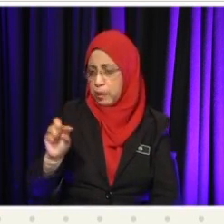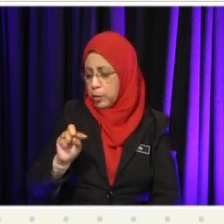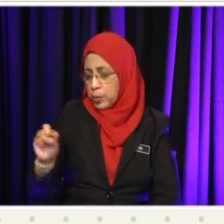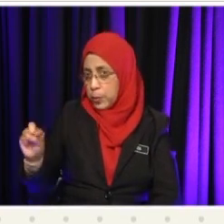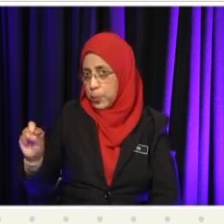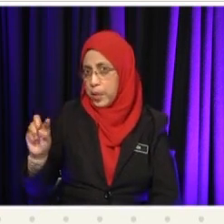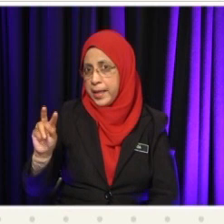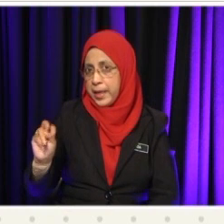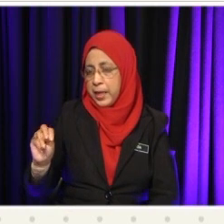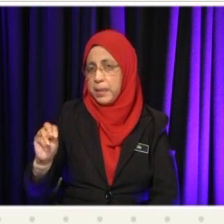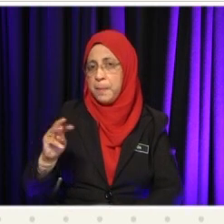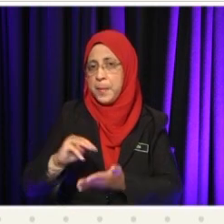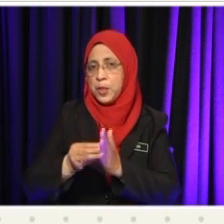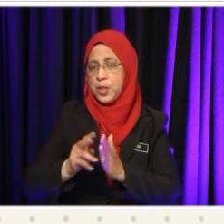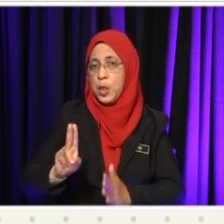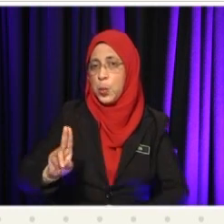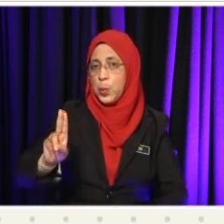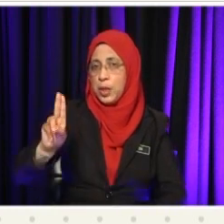dan Selatan